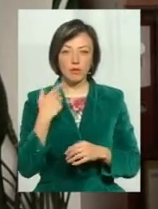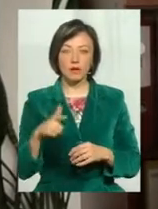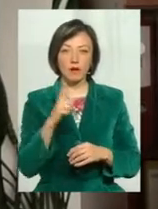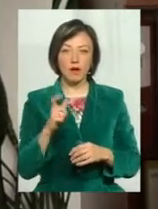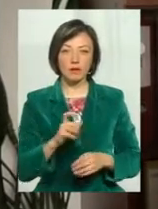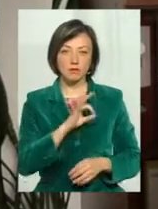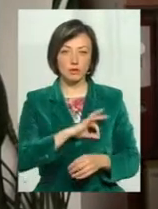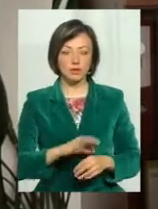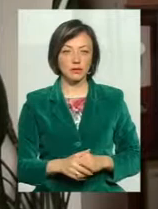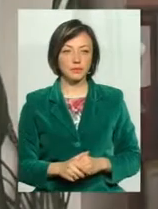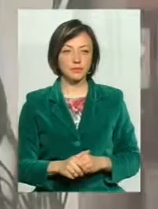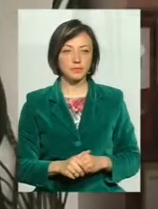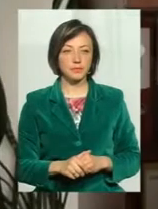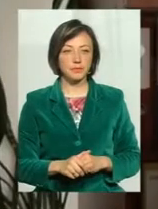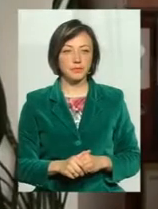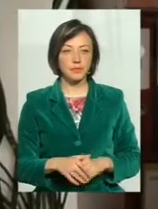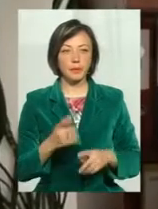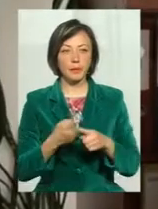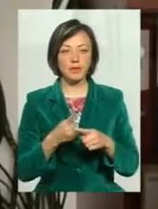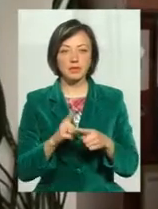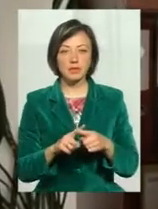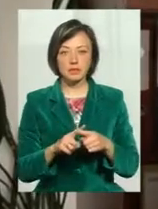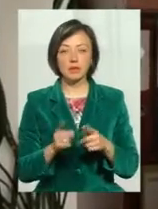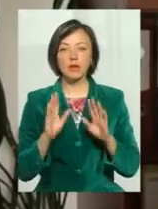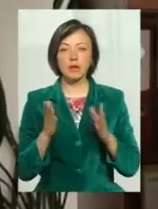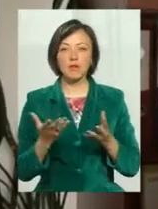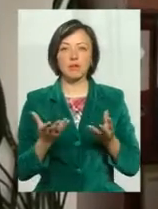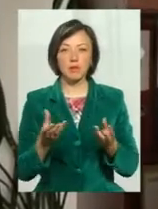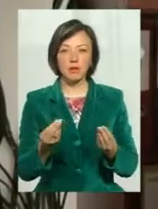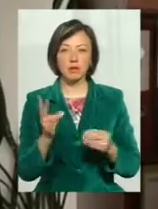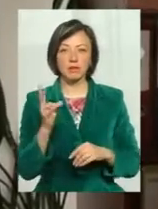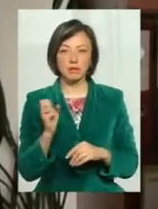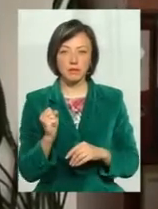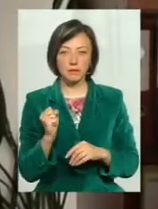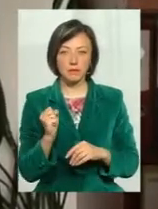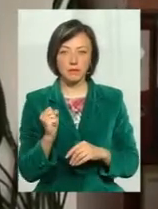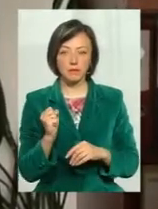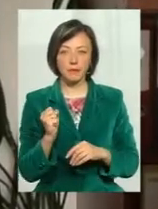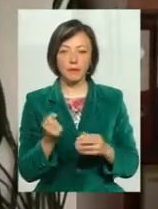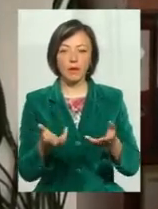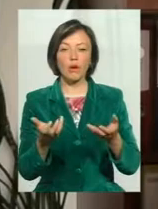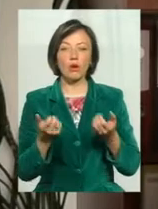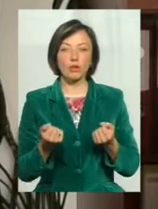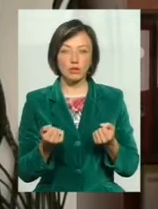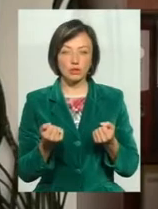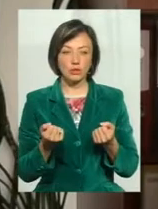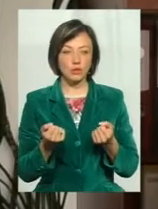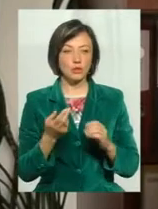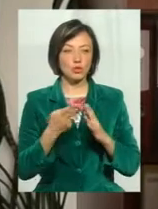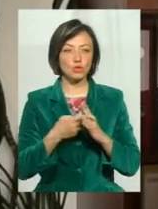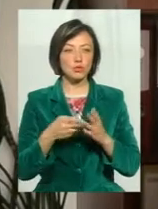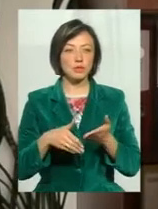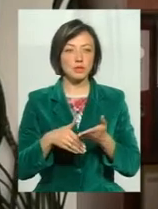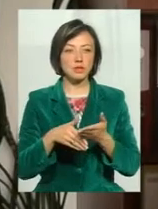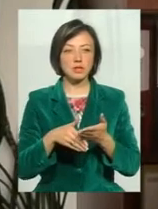заборгованість за спожити природний газ. Це вплине на одержання